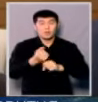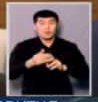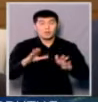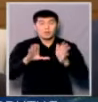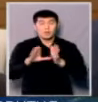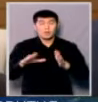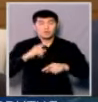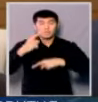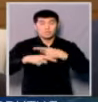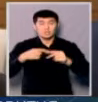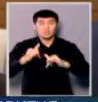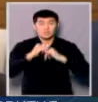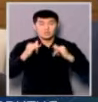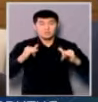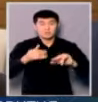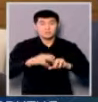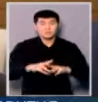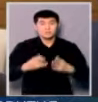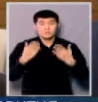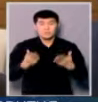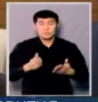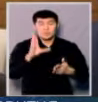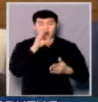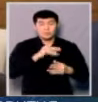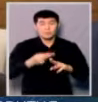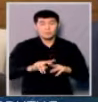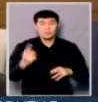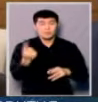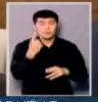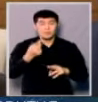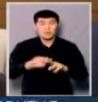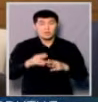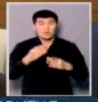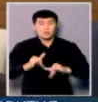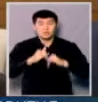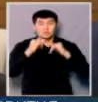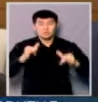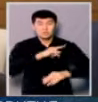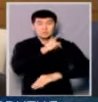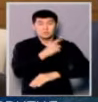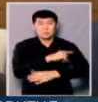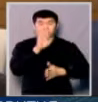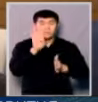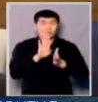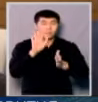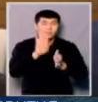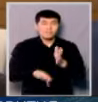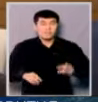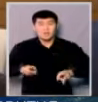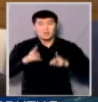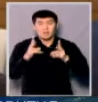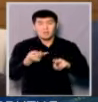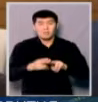ее дальнейшего динамичного развития, который позволит в первую очередь укрепить энергетическую безопасность страны,